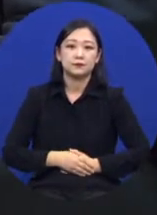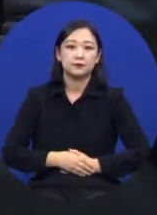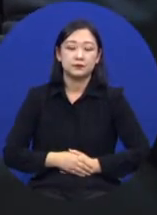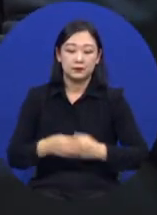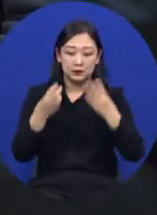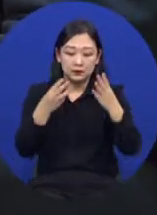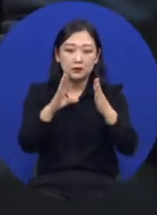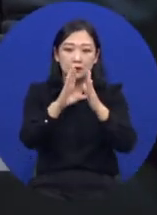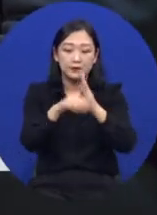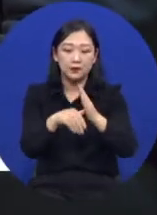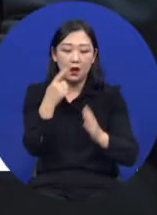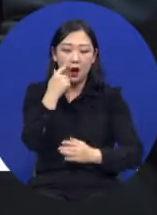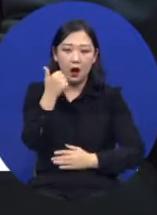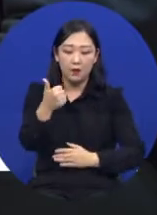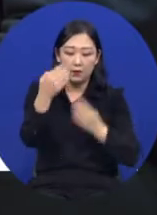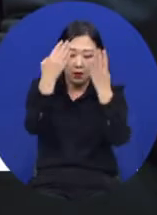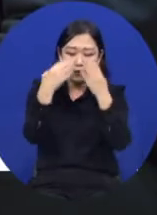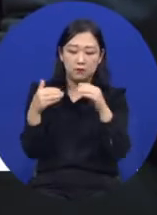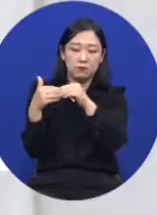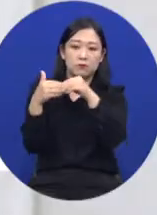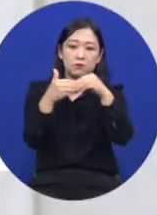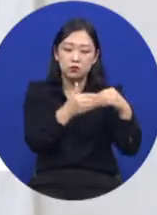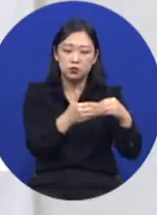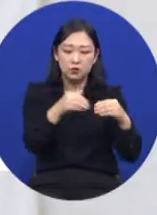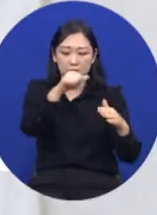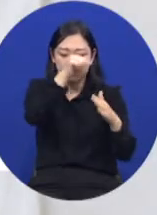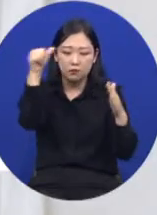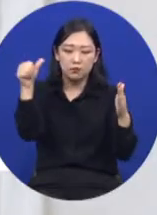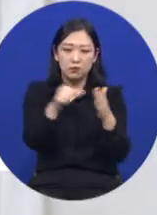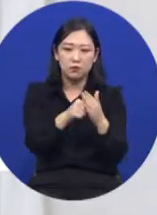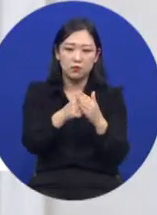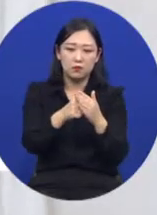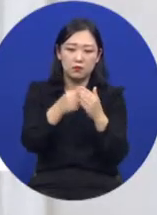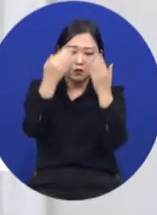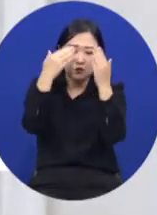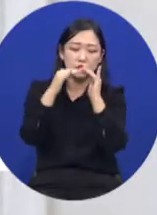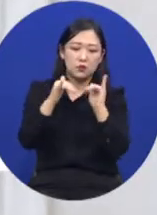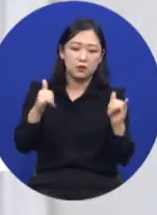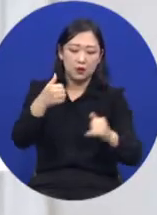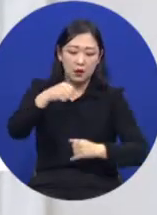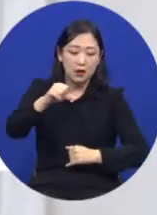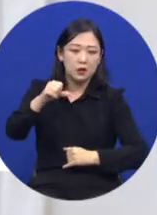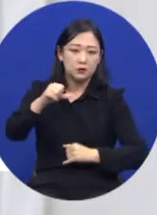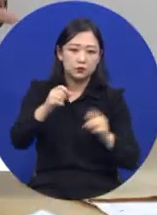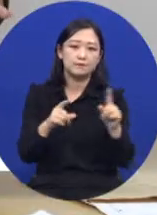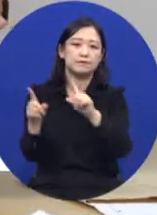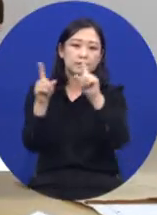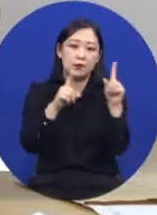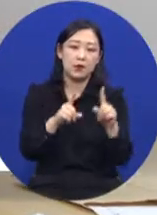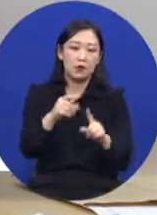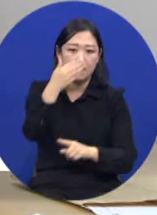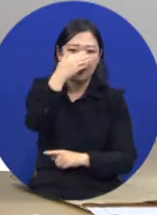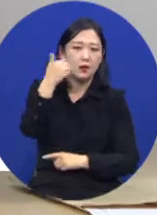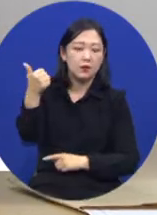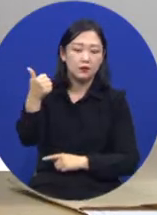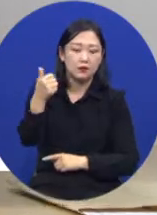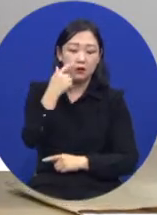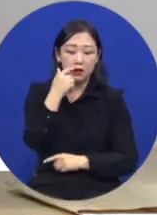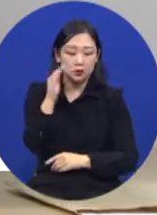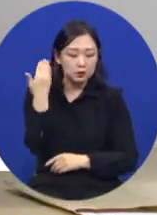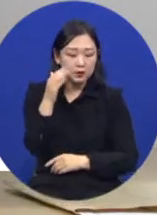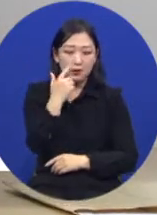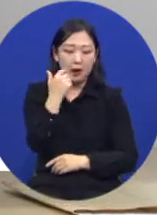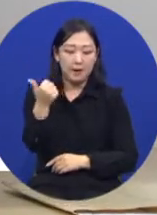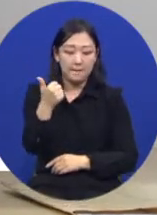4.3 당시 아버지가 형무소에 끌려가 평생을 수용인 자식으로 살아온 문법윤 할아버지. 최근 아버지의